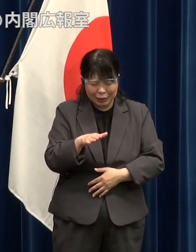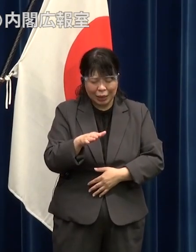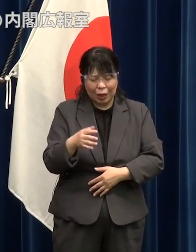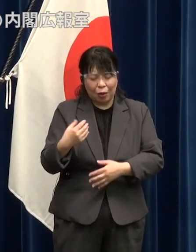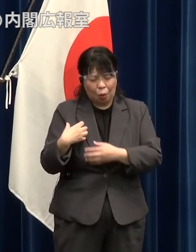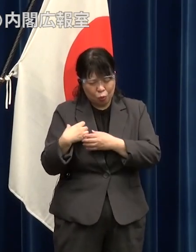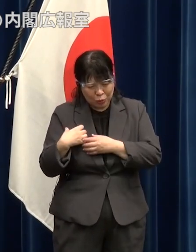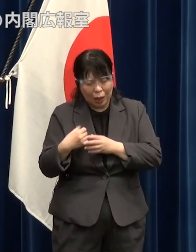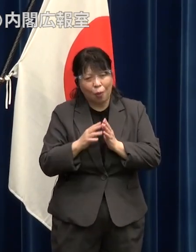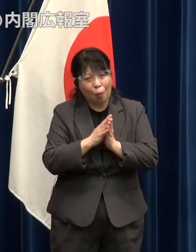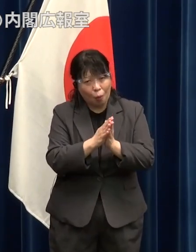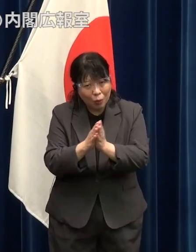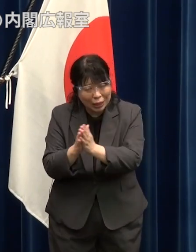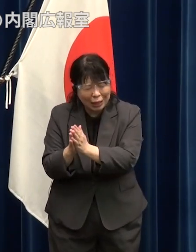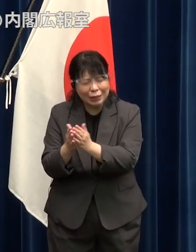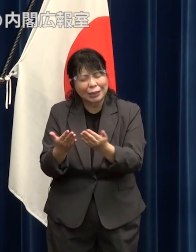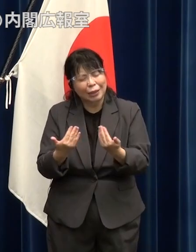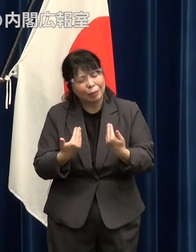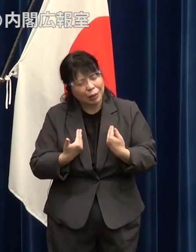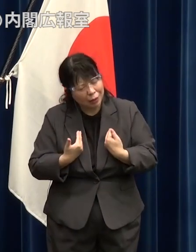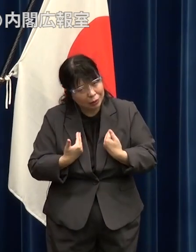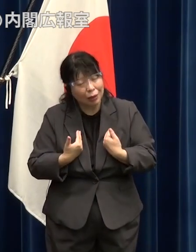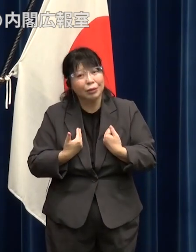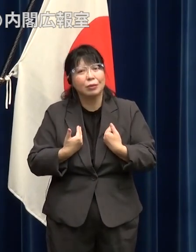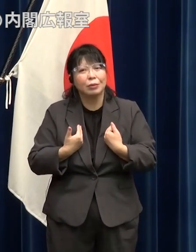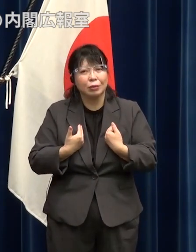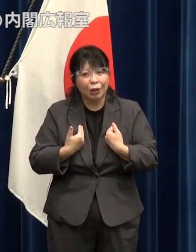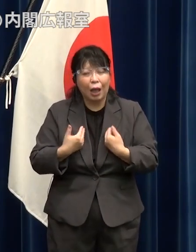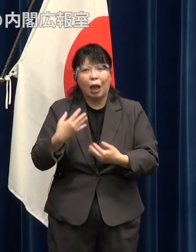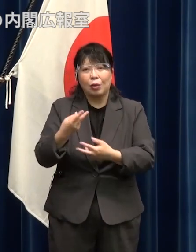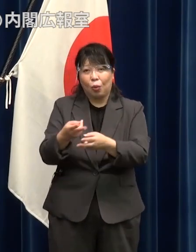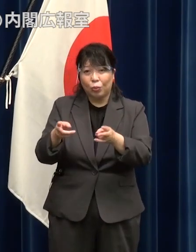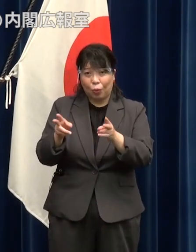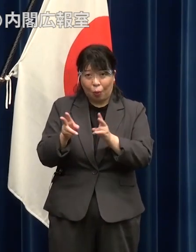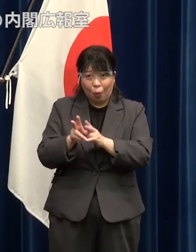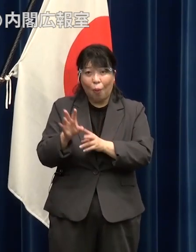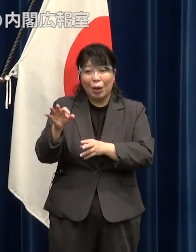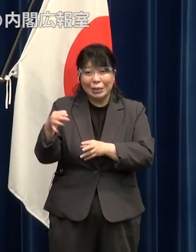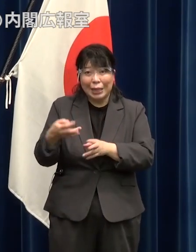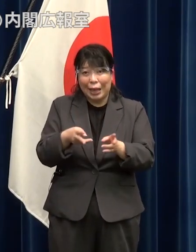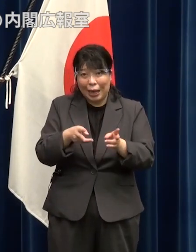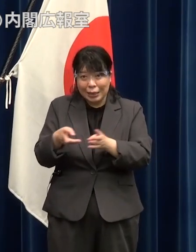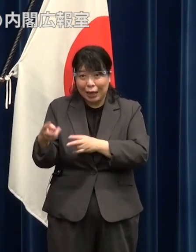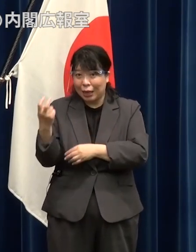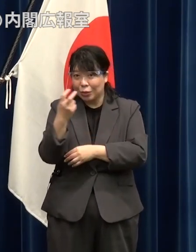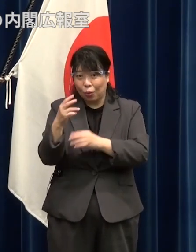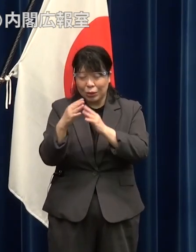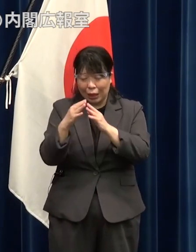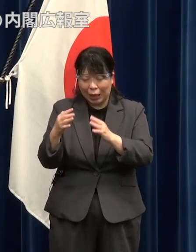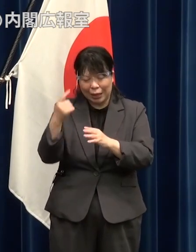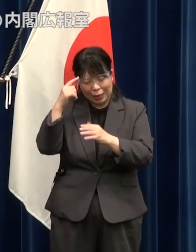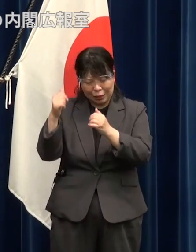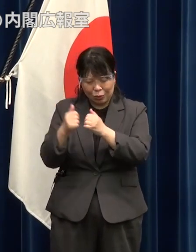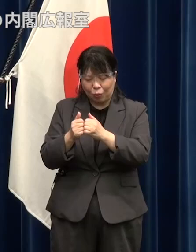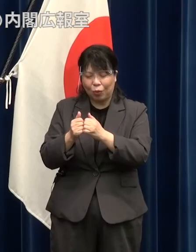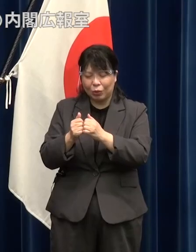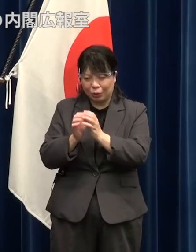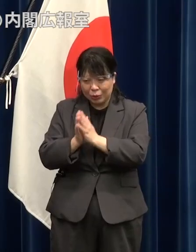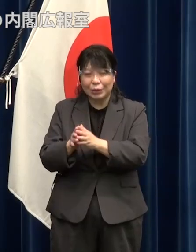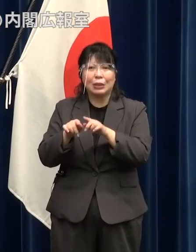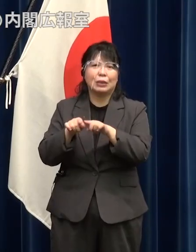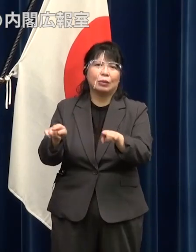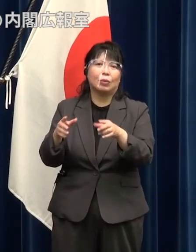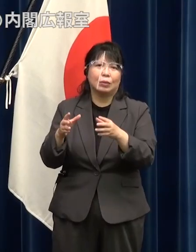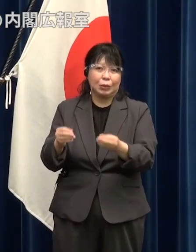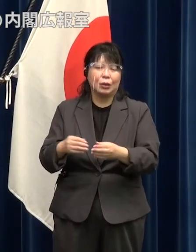ないということから、与党税制調査会において検討を指示した、こういった次第であります。